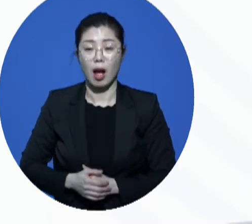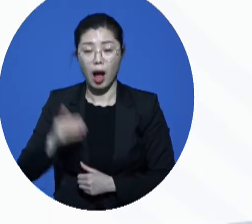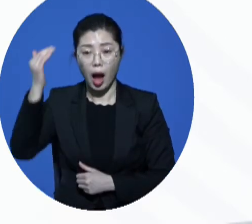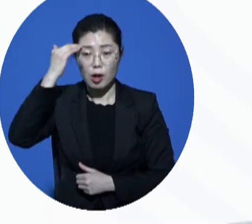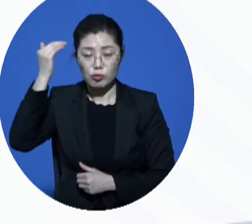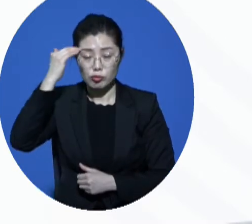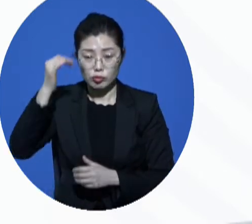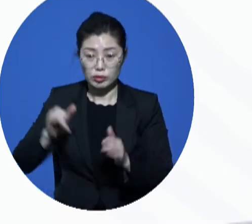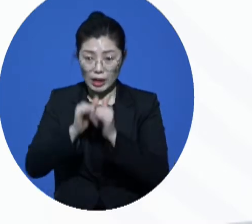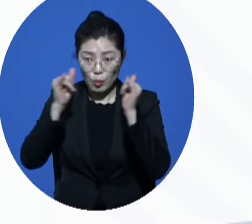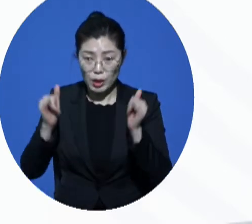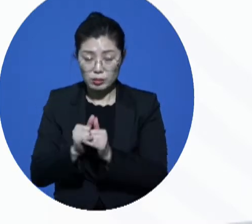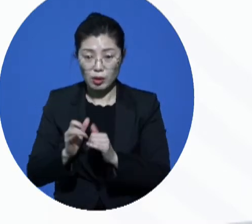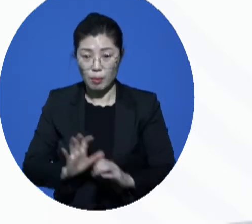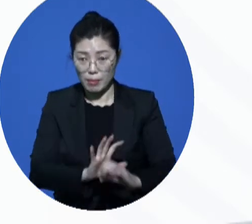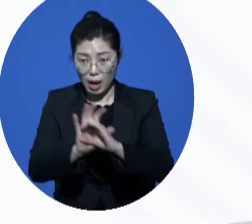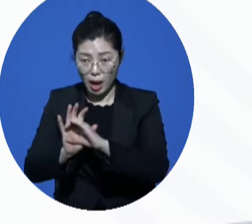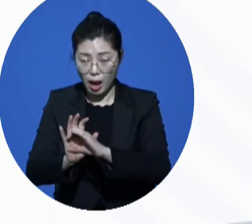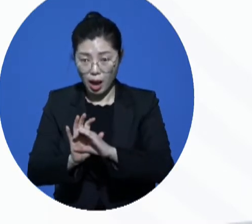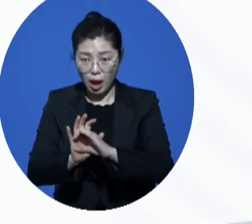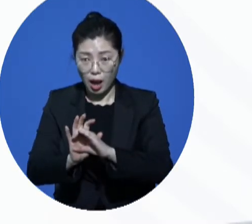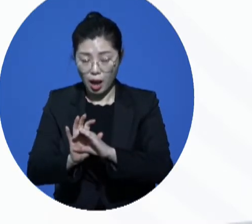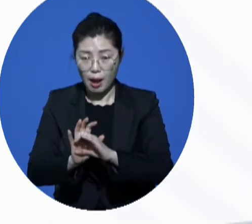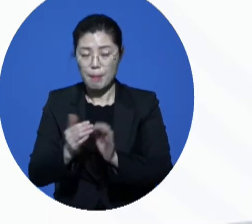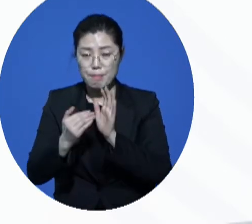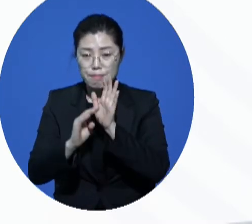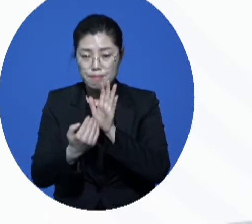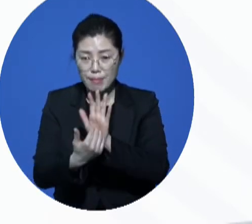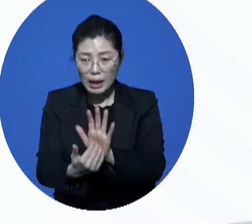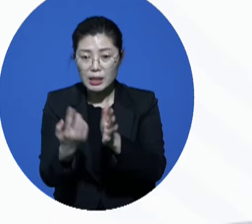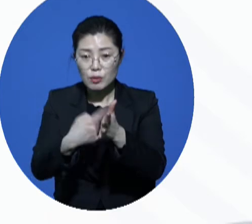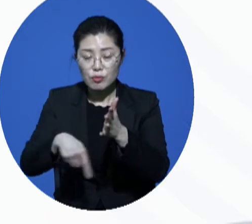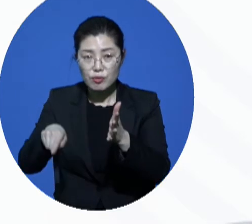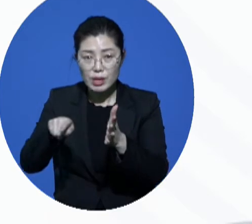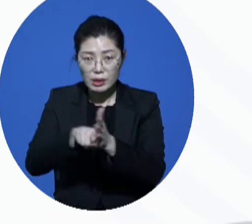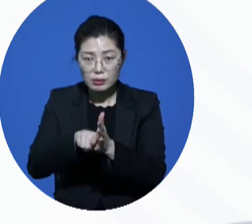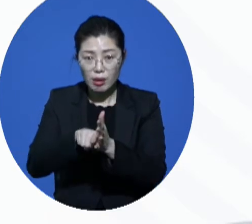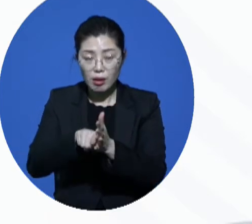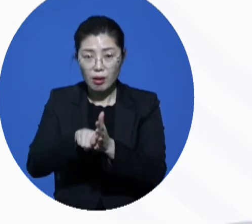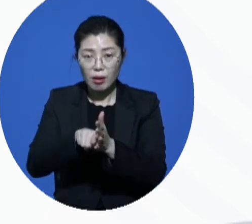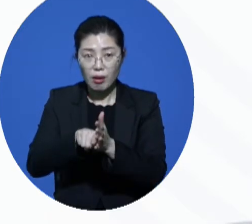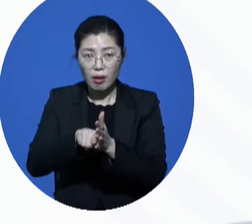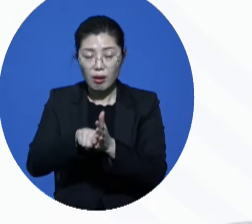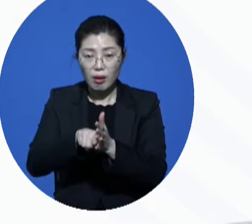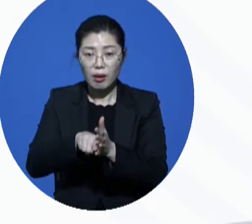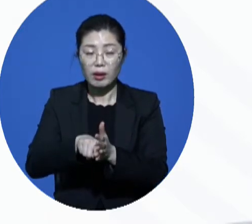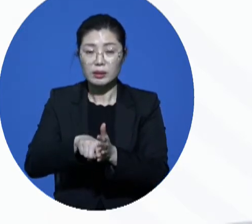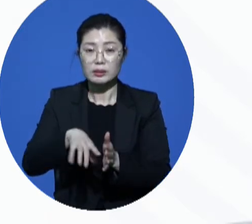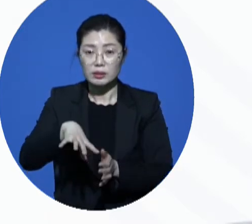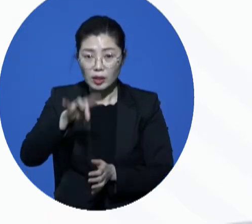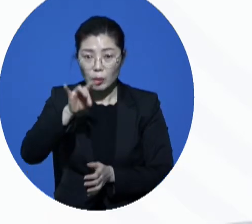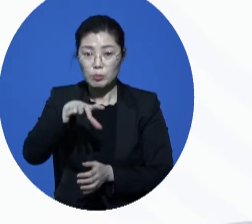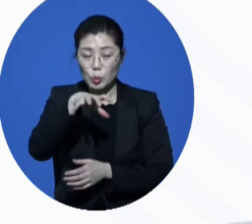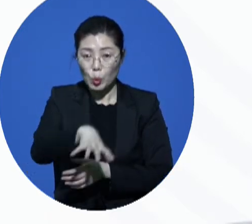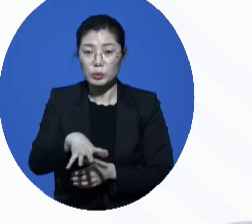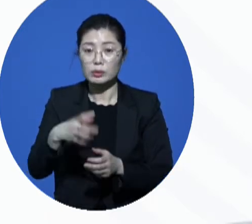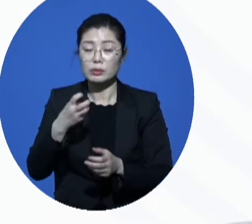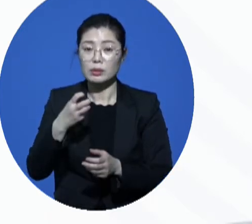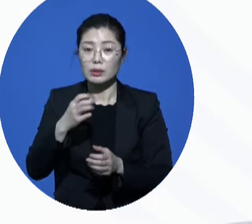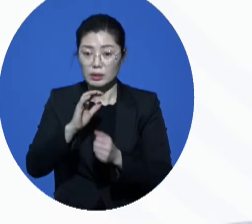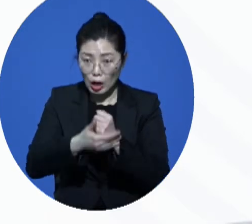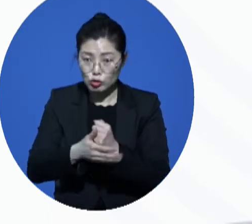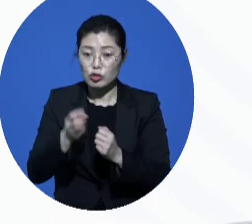예방적 코호트 격리를 실시해 왔던 최초로 실시했었던 경기도나 대구 경북의 사례를 분석한